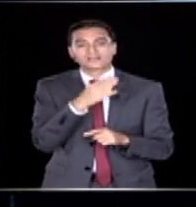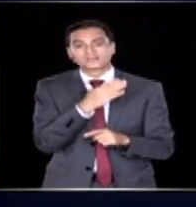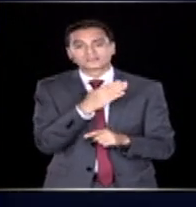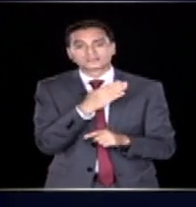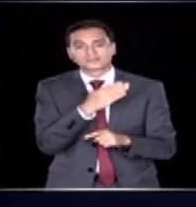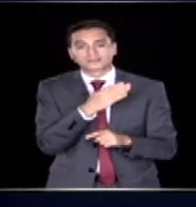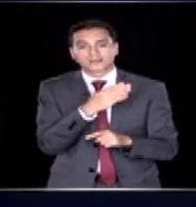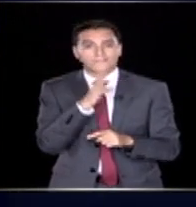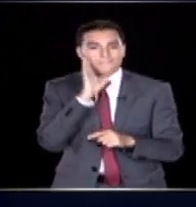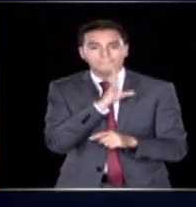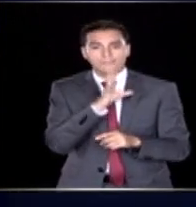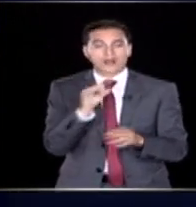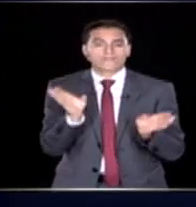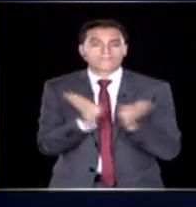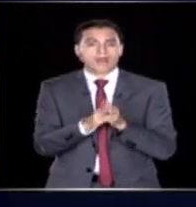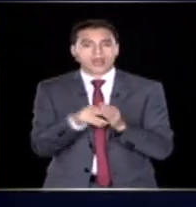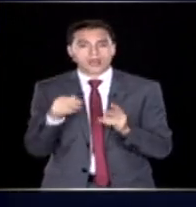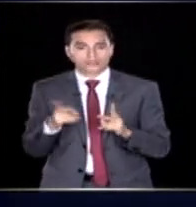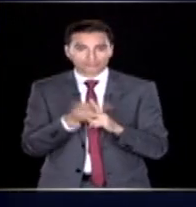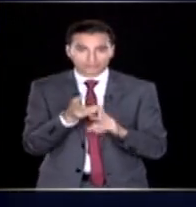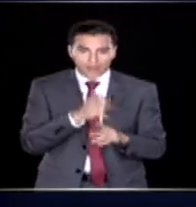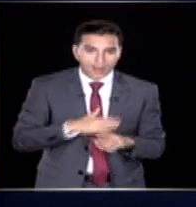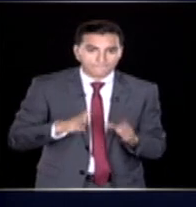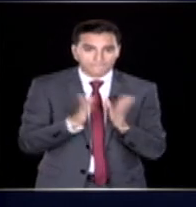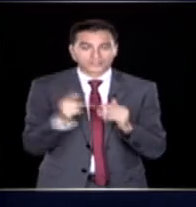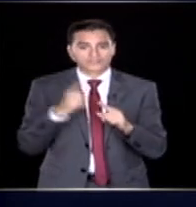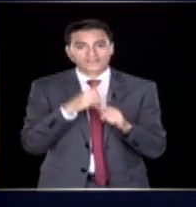قارن فيها بين المجتمع المصري والفرنسي